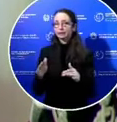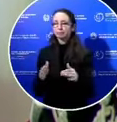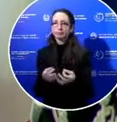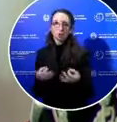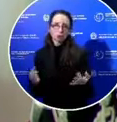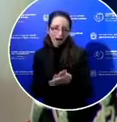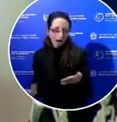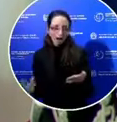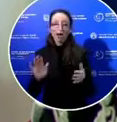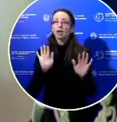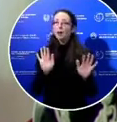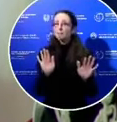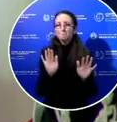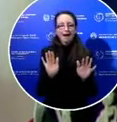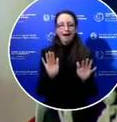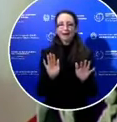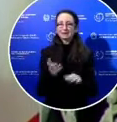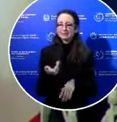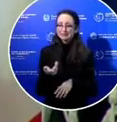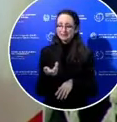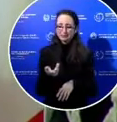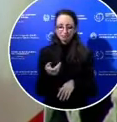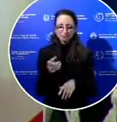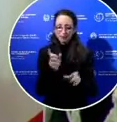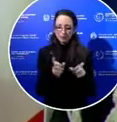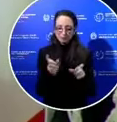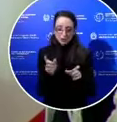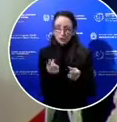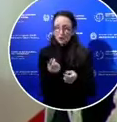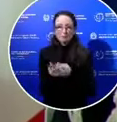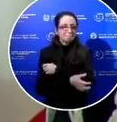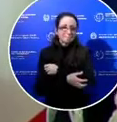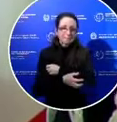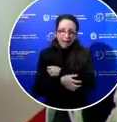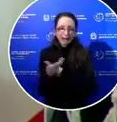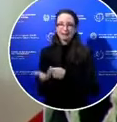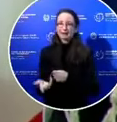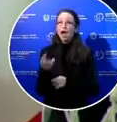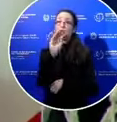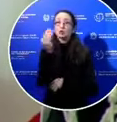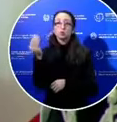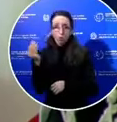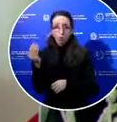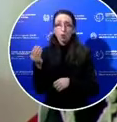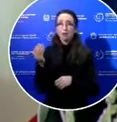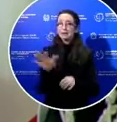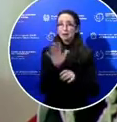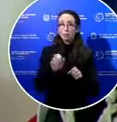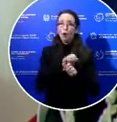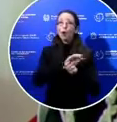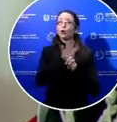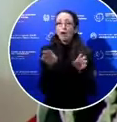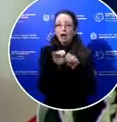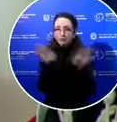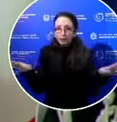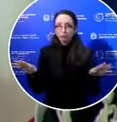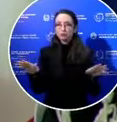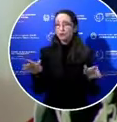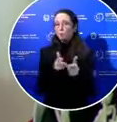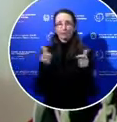situazioni di isolamento e precarietà che la pandemia ha acuito, specie nei giovani. Ed è strano, in un mondo in